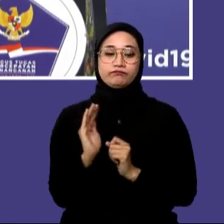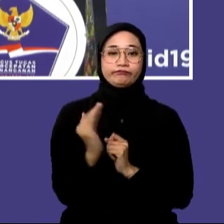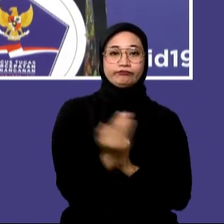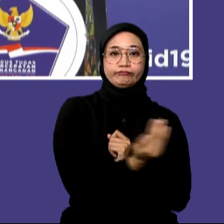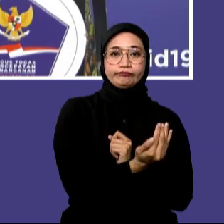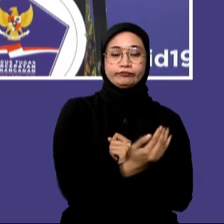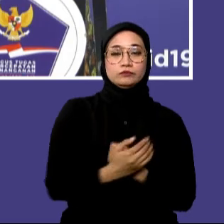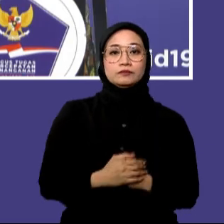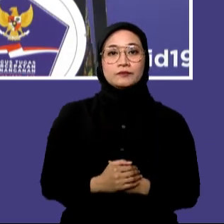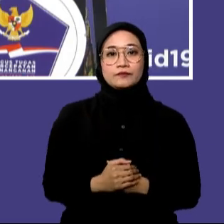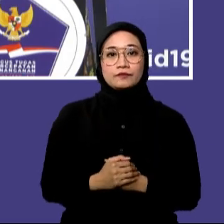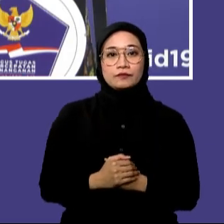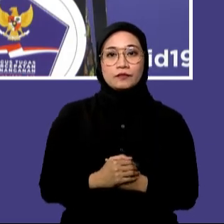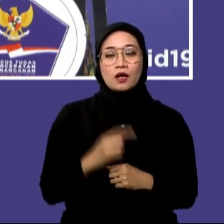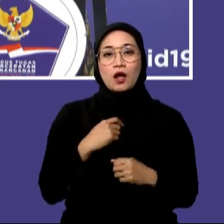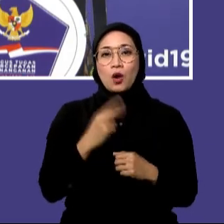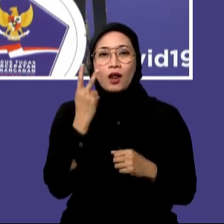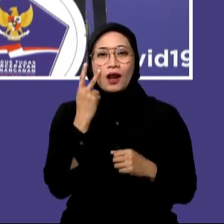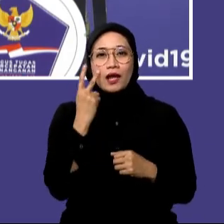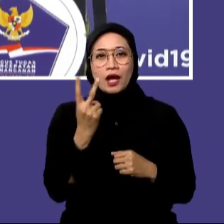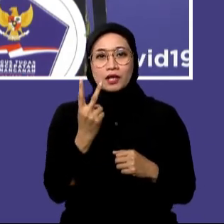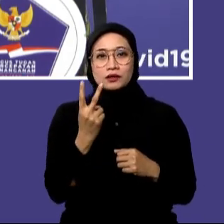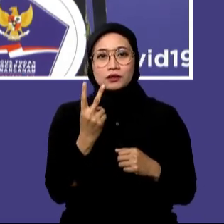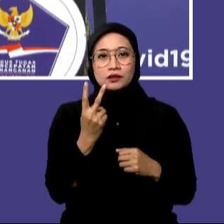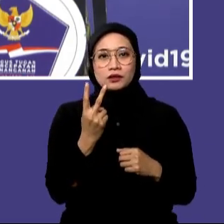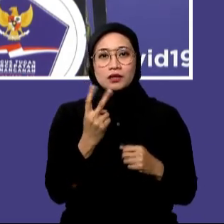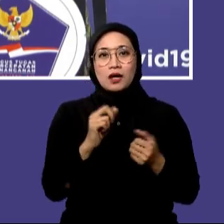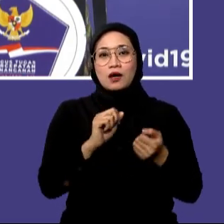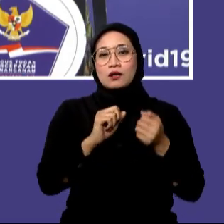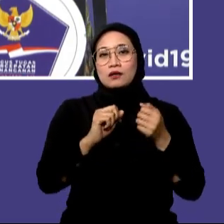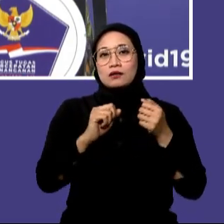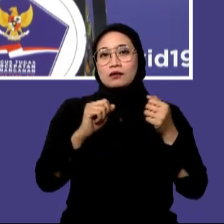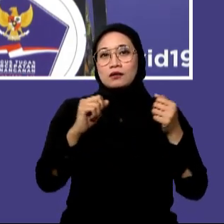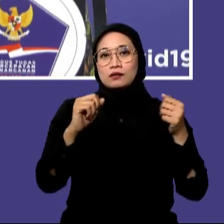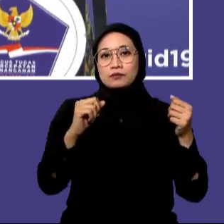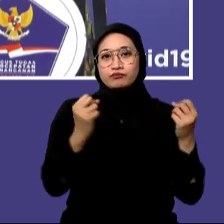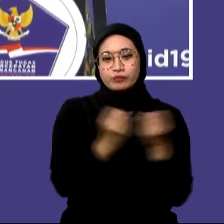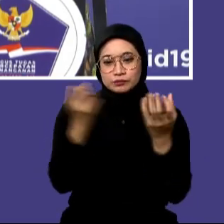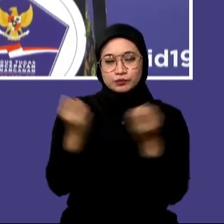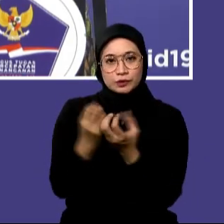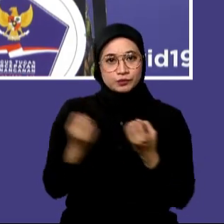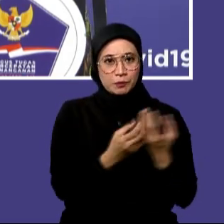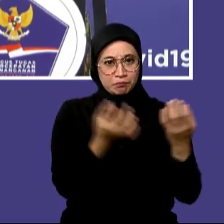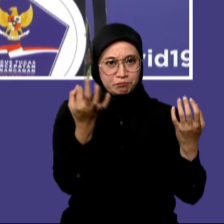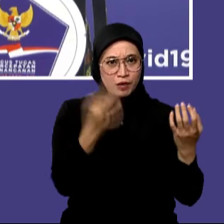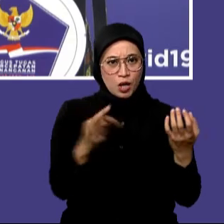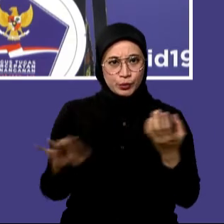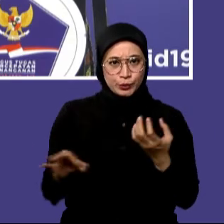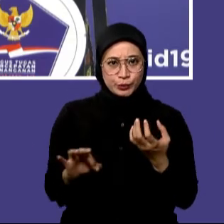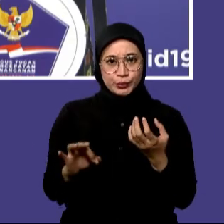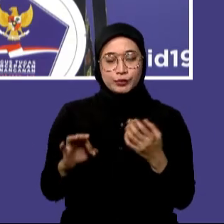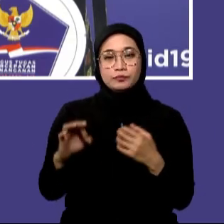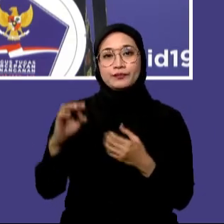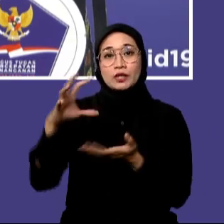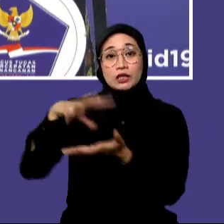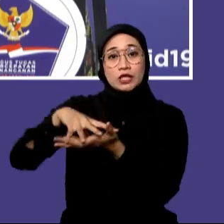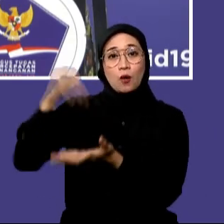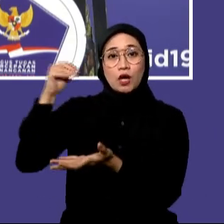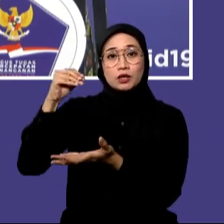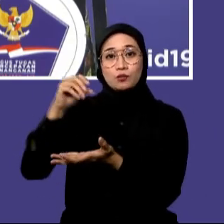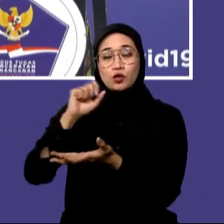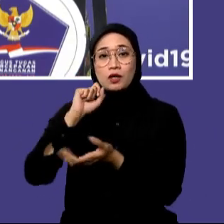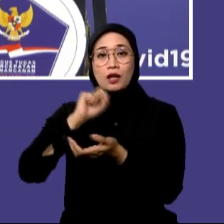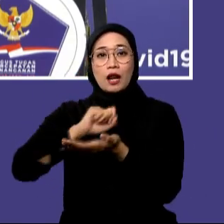Kalau kita perhatikan distribusi sebaran kasus baru yang kita terima hari ini adalah Jawa Timur melaporkan